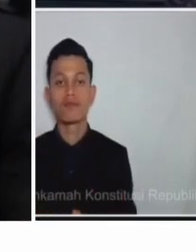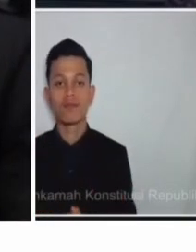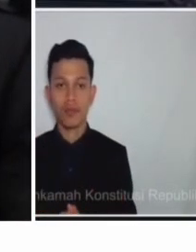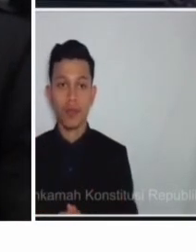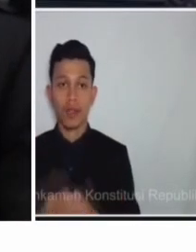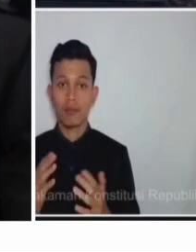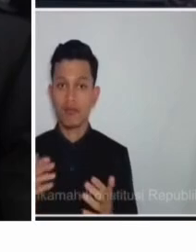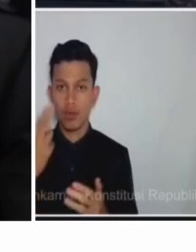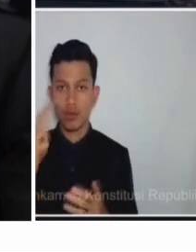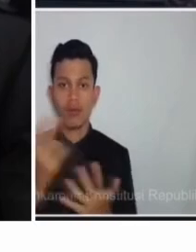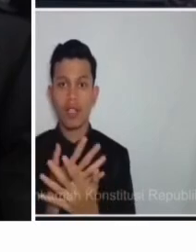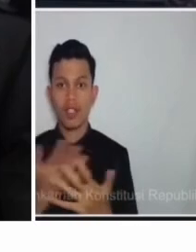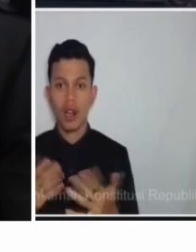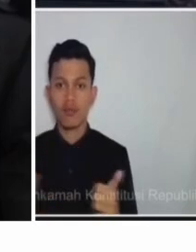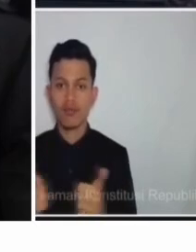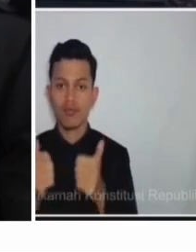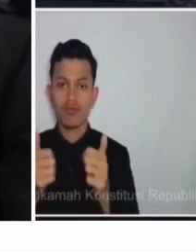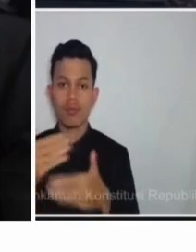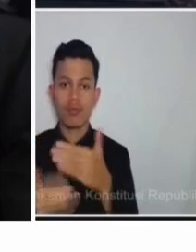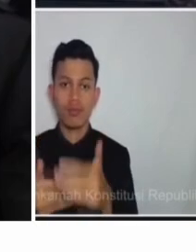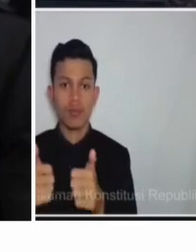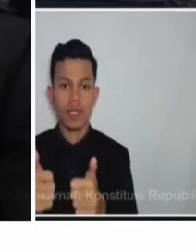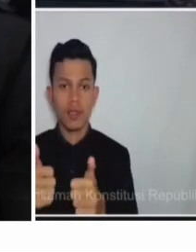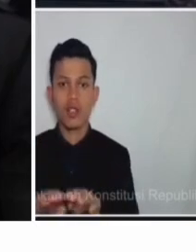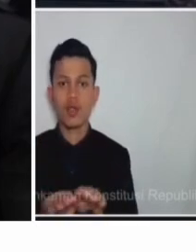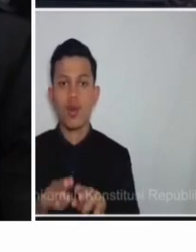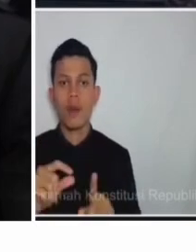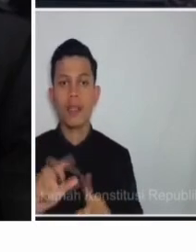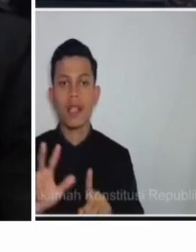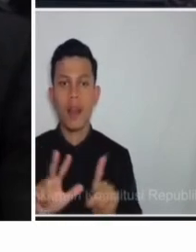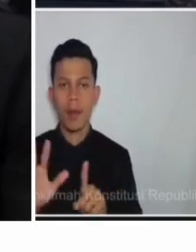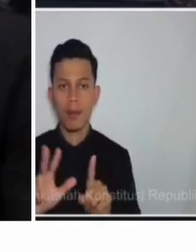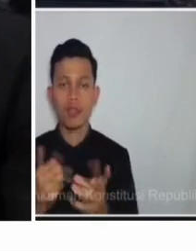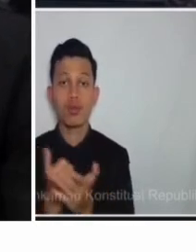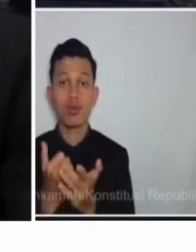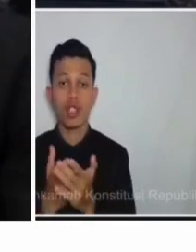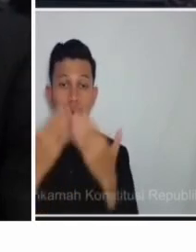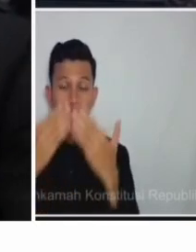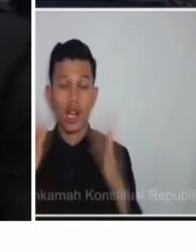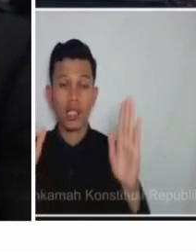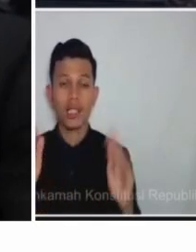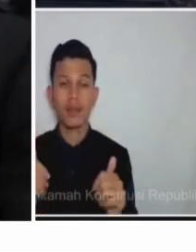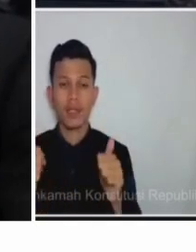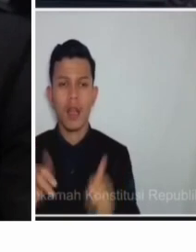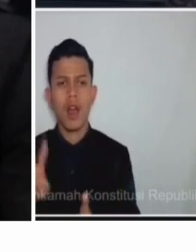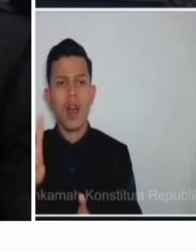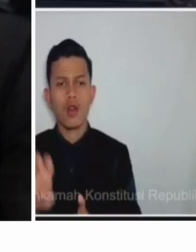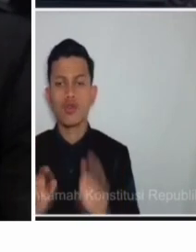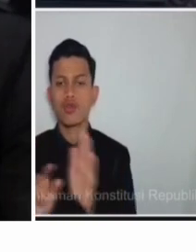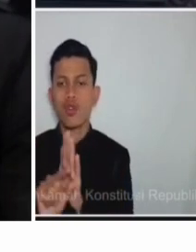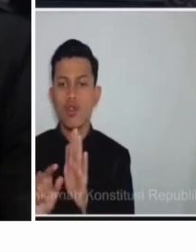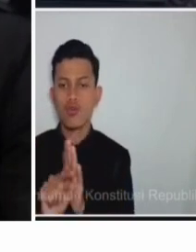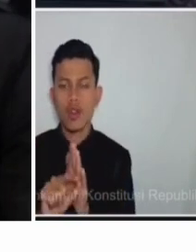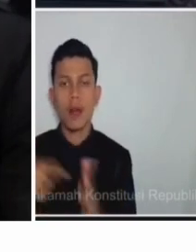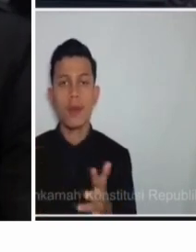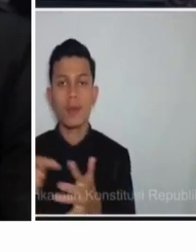putusan MK nomor 60 dan 70 tentang Pilkada ee syarat-syarat pengusungan calon di pilkada dan juga kemudian